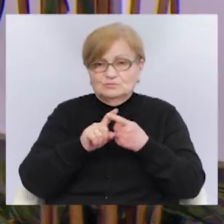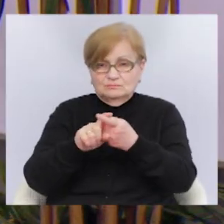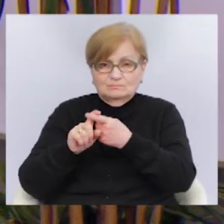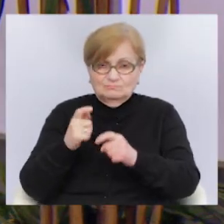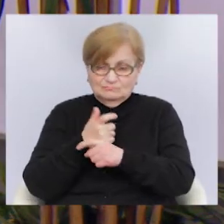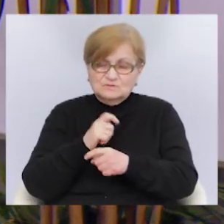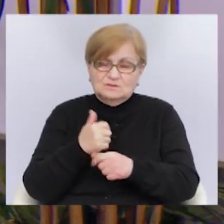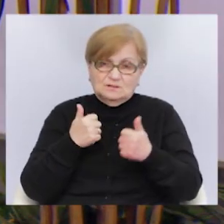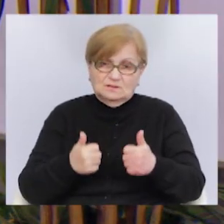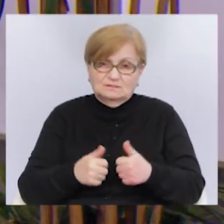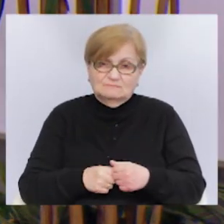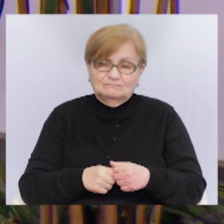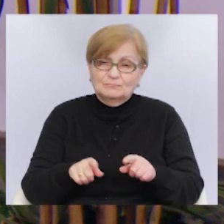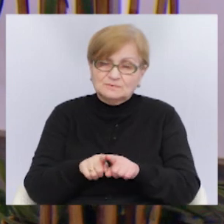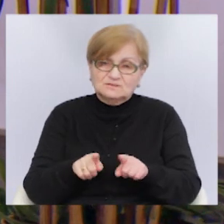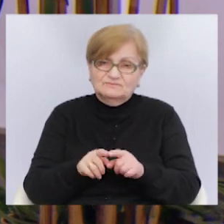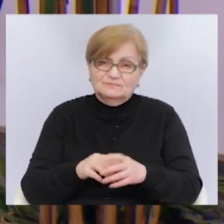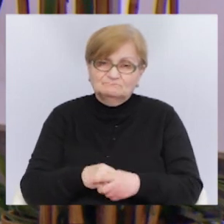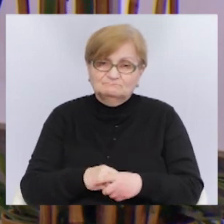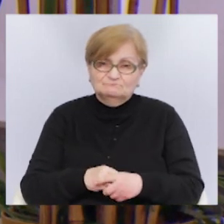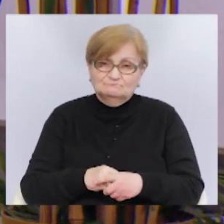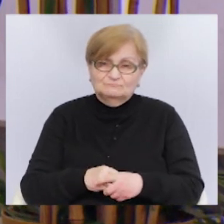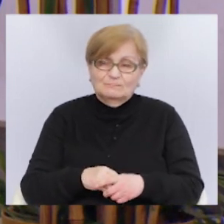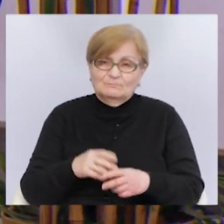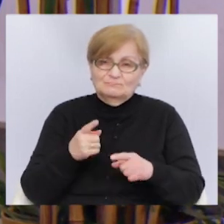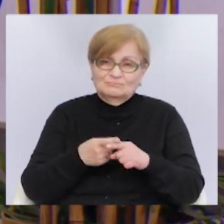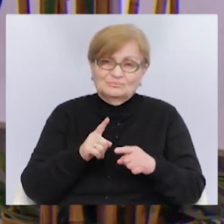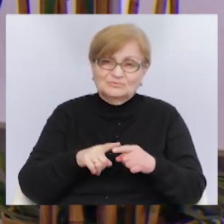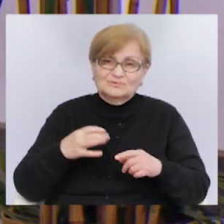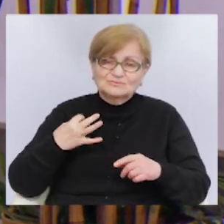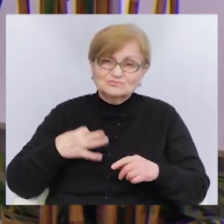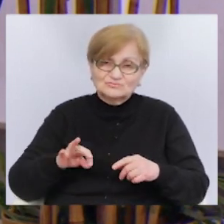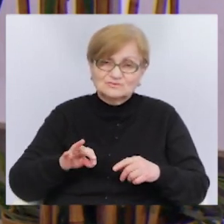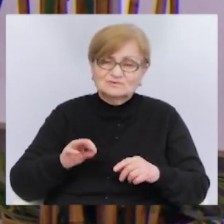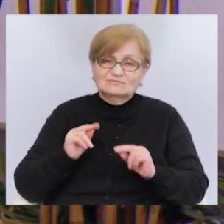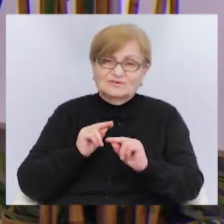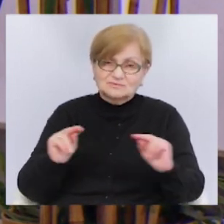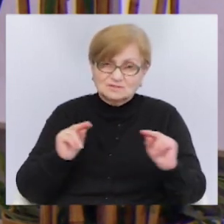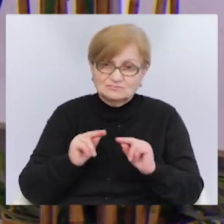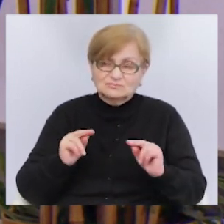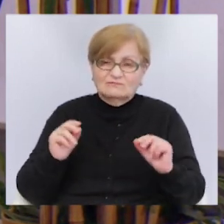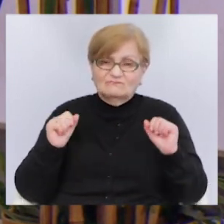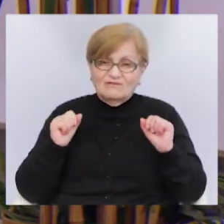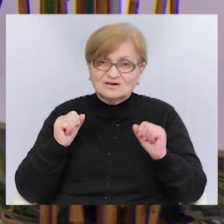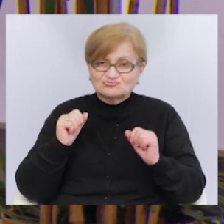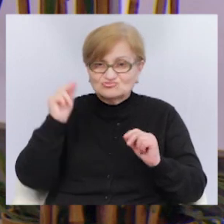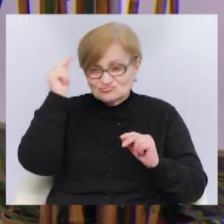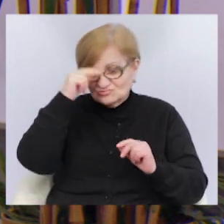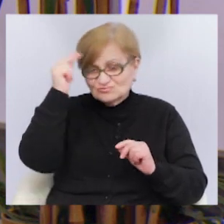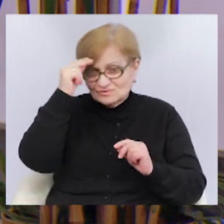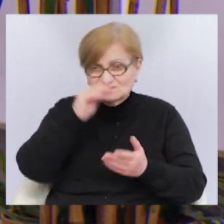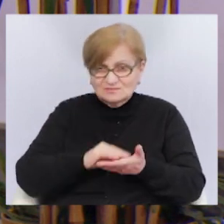გასაზრიერებლად ძალიან კარგია და ასევე ზუსტად იმისთვის რომ ჩვენ შვილებს ვასწავლოთ რომ ვარჯიშით ხა ყოფილ